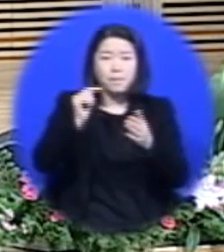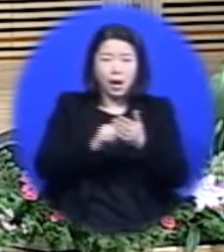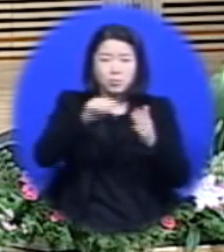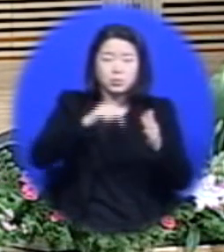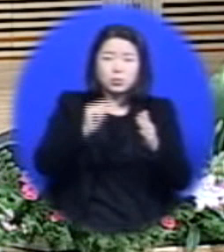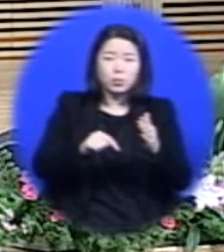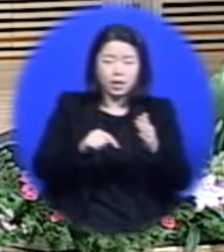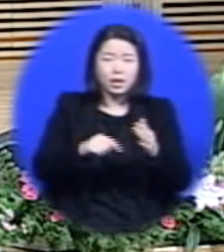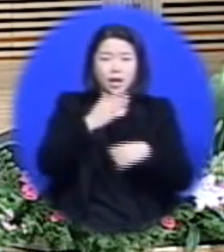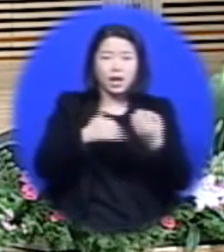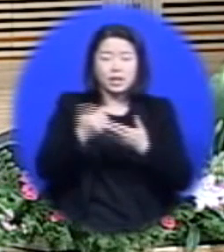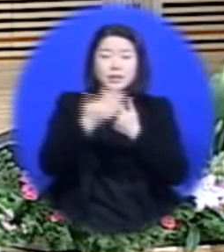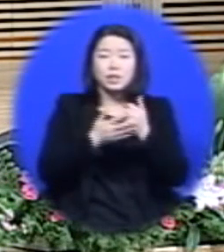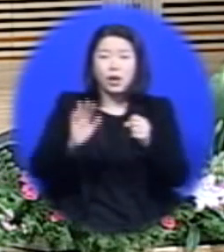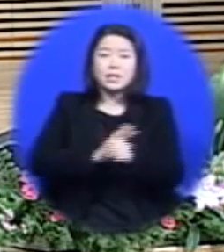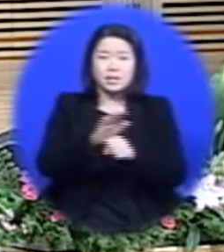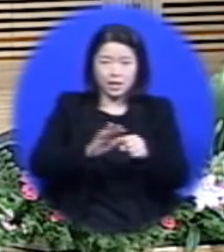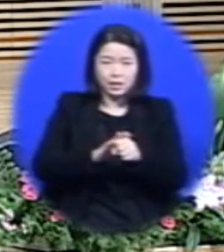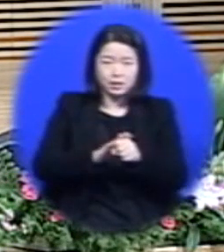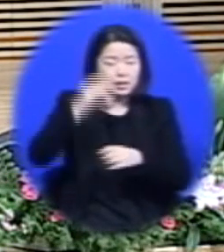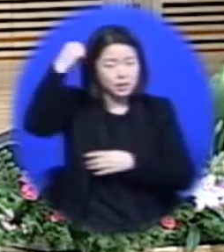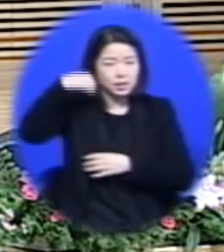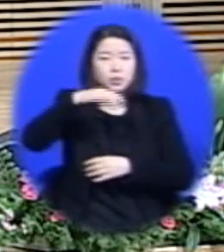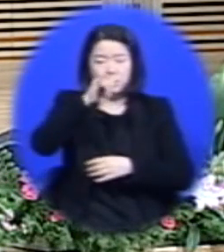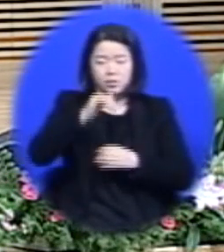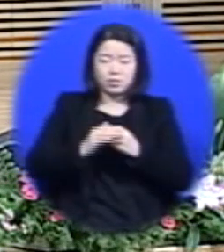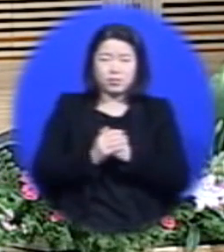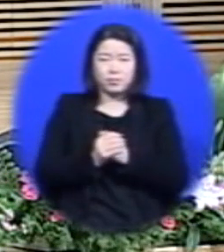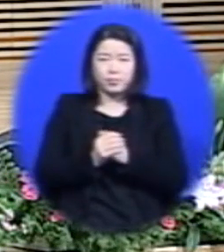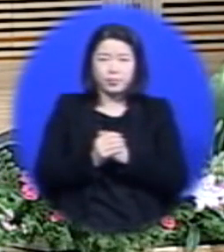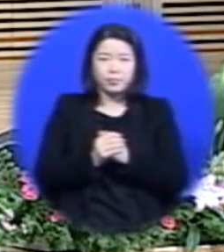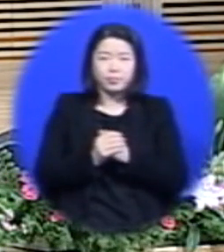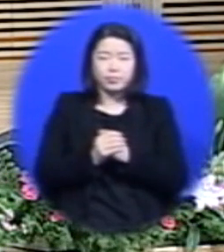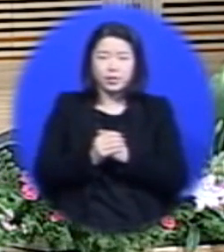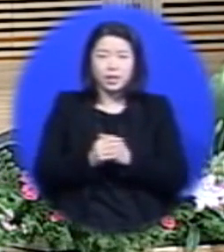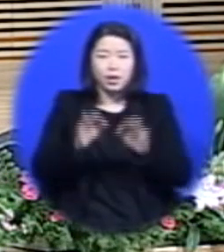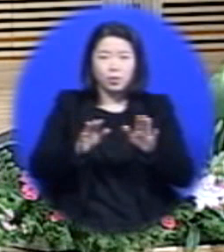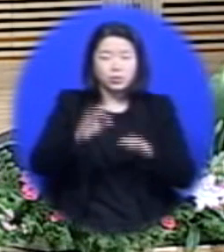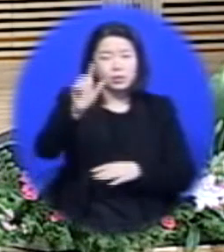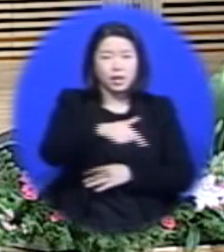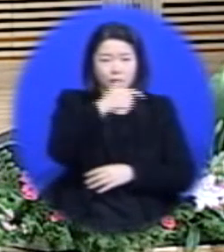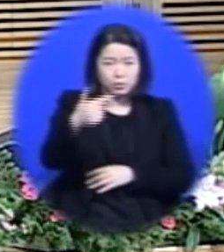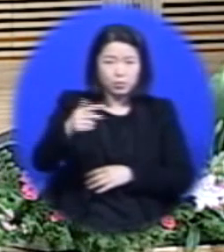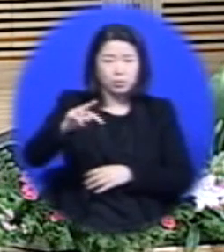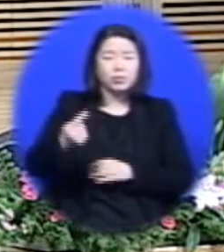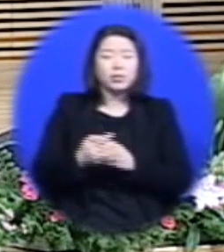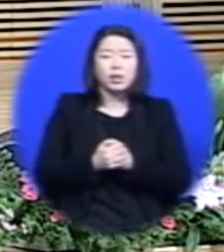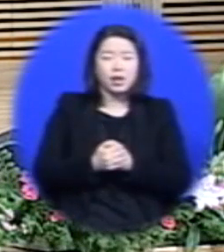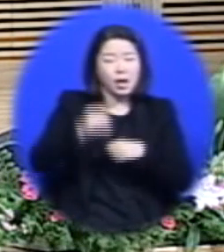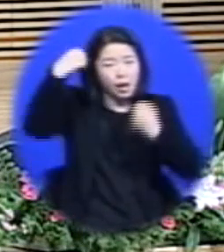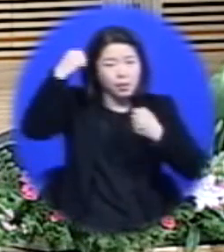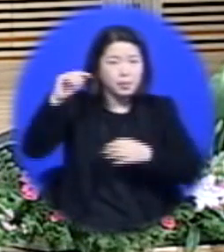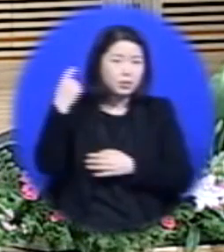지금 하나님의 은혜와 사랑을 느끼고 있던 거예요 오늘 하루도 발